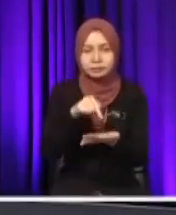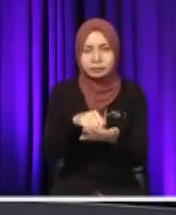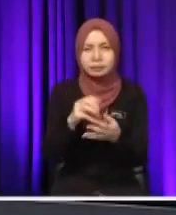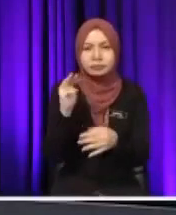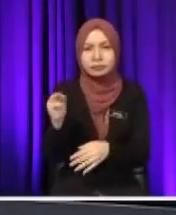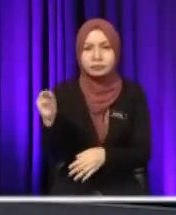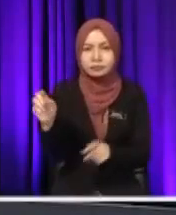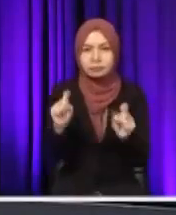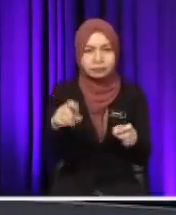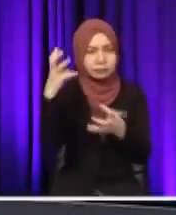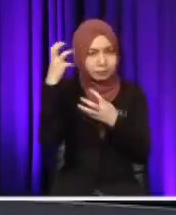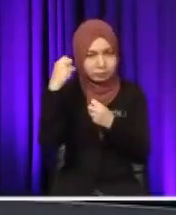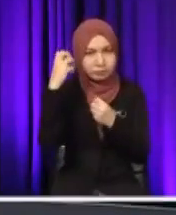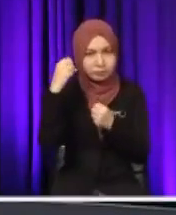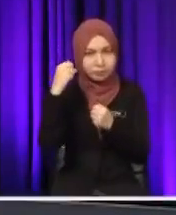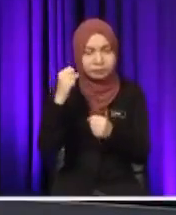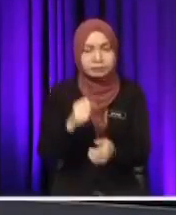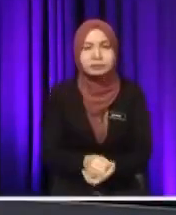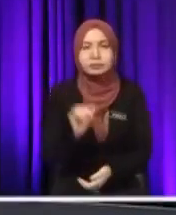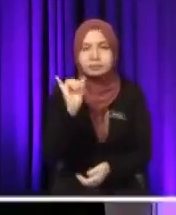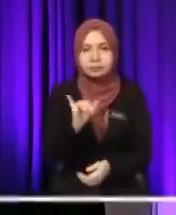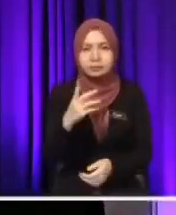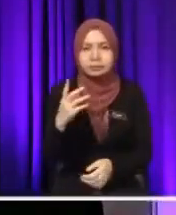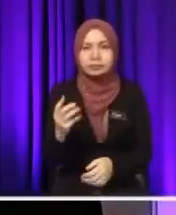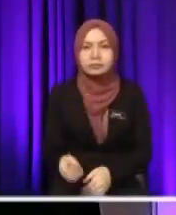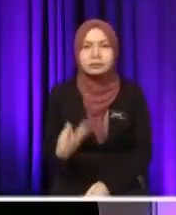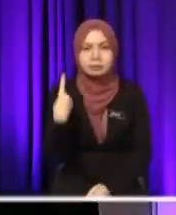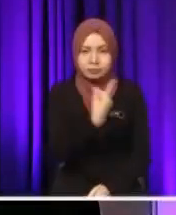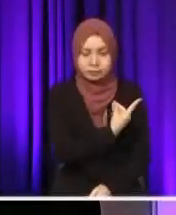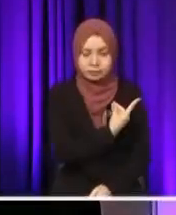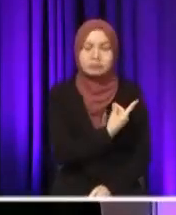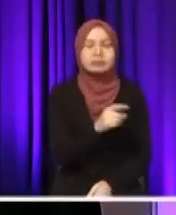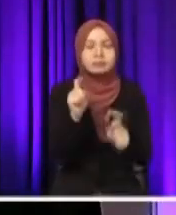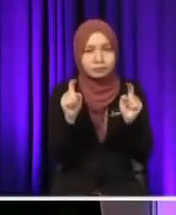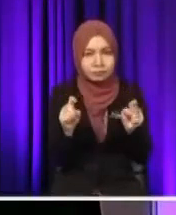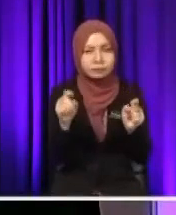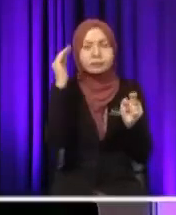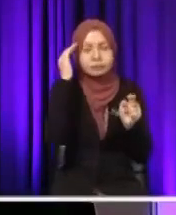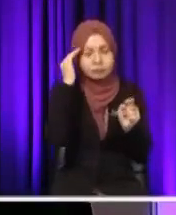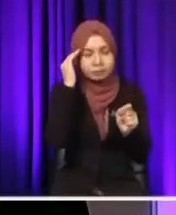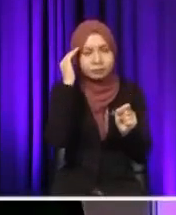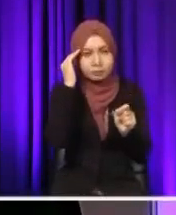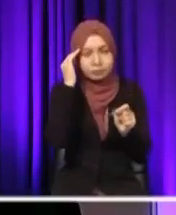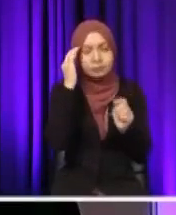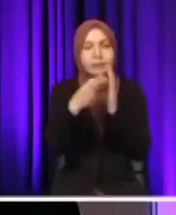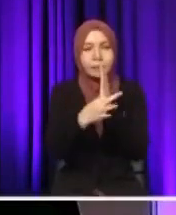ni. Sebenarnya kita hanya tahu bahawa kandungan minyak sawit ini lebih kepada apakah bahan-bahan yang